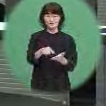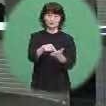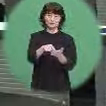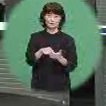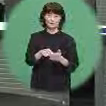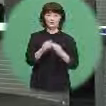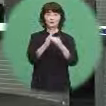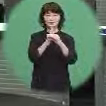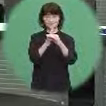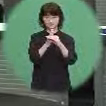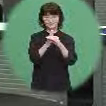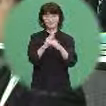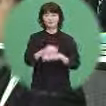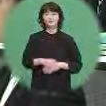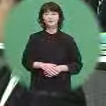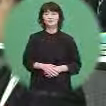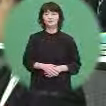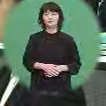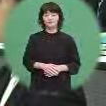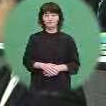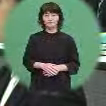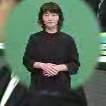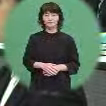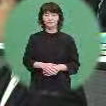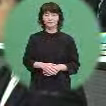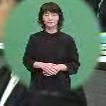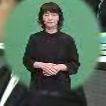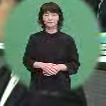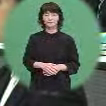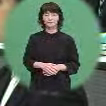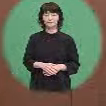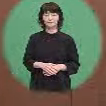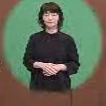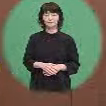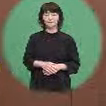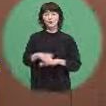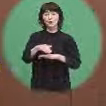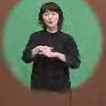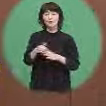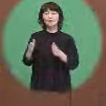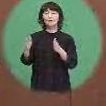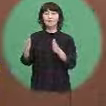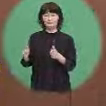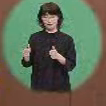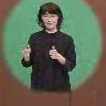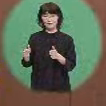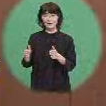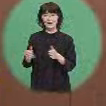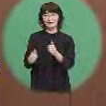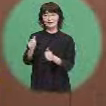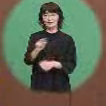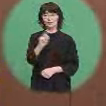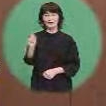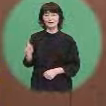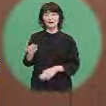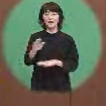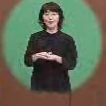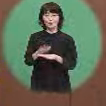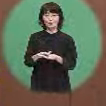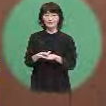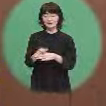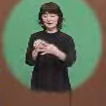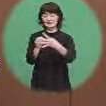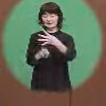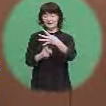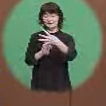受申を受ていますに取り組んでいただきたいと思っております受付期間はテストセンター方式は4